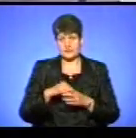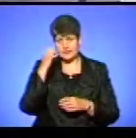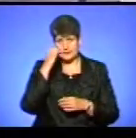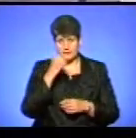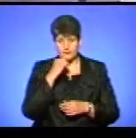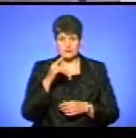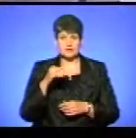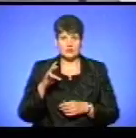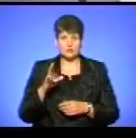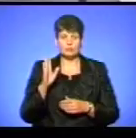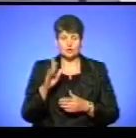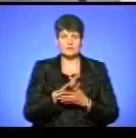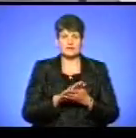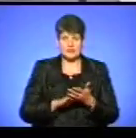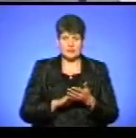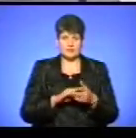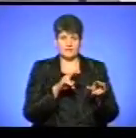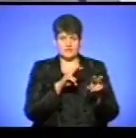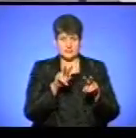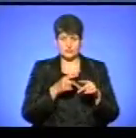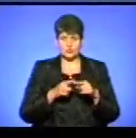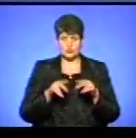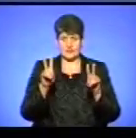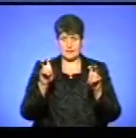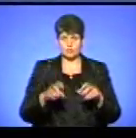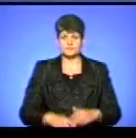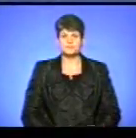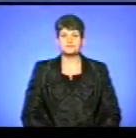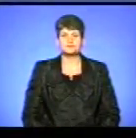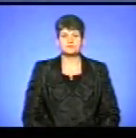Дякую, Дано, і ми будемо далі відстежувати цю тему.